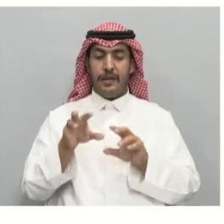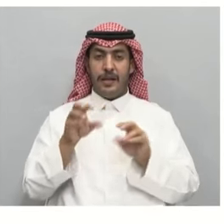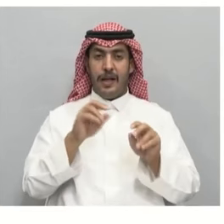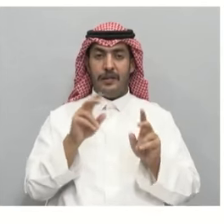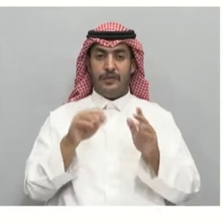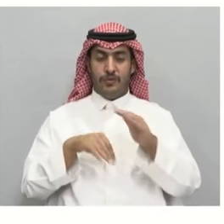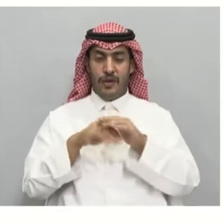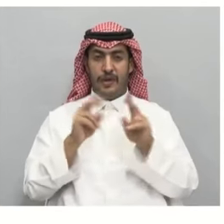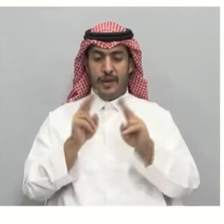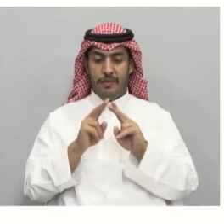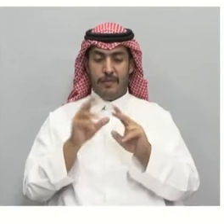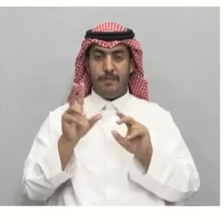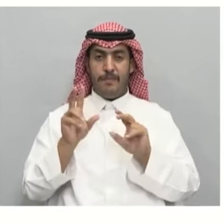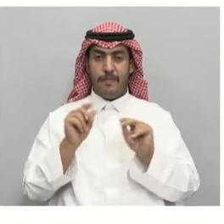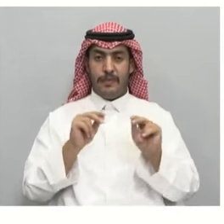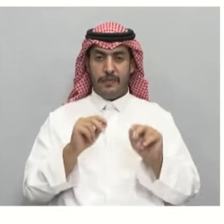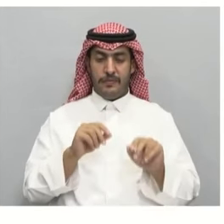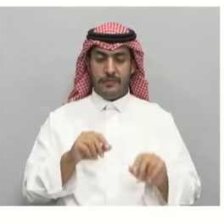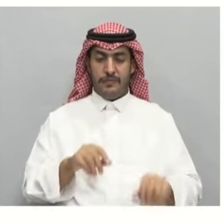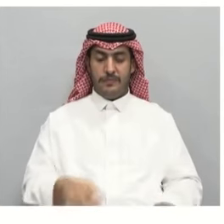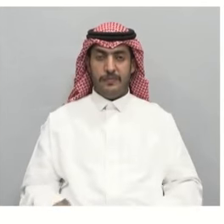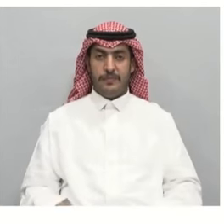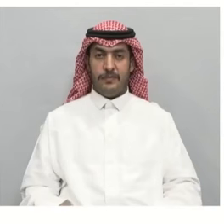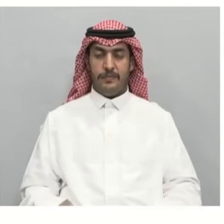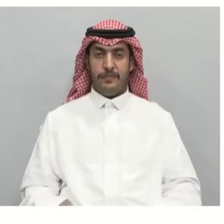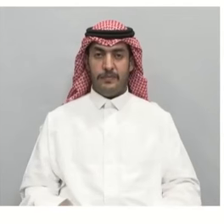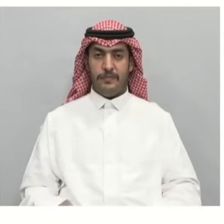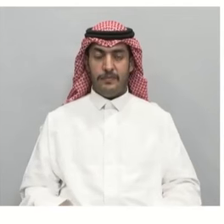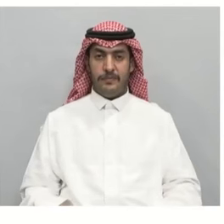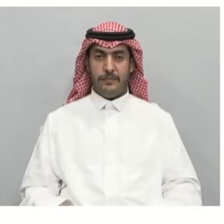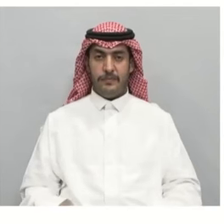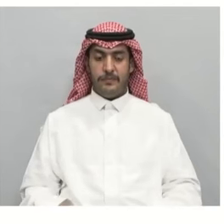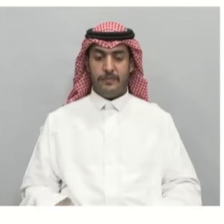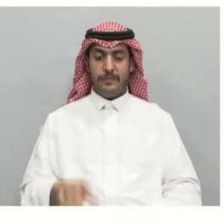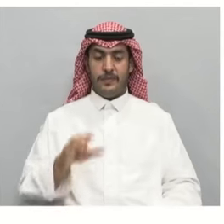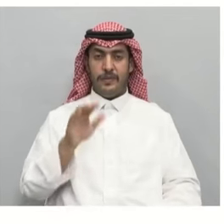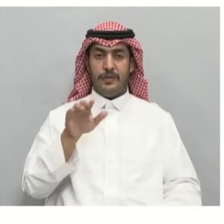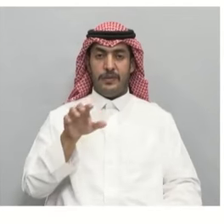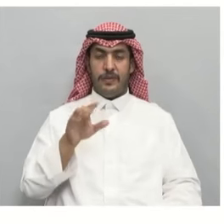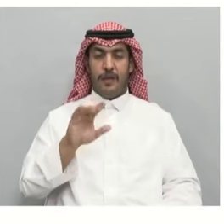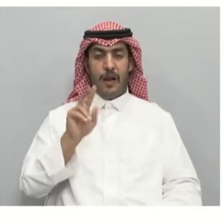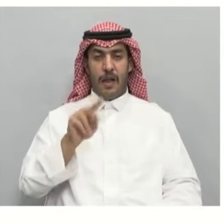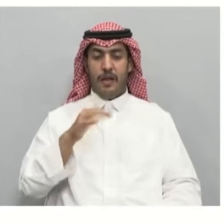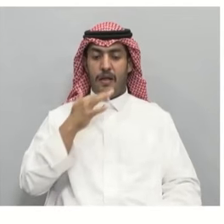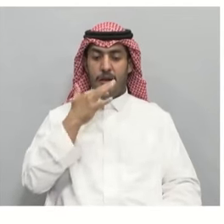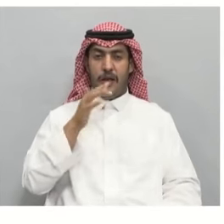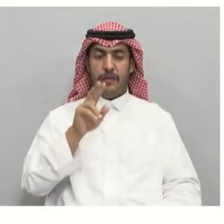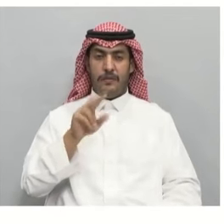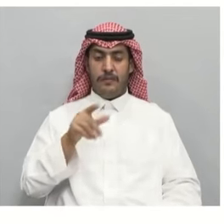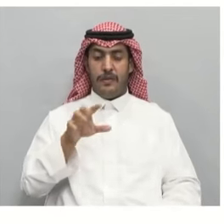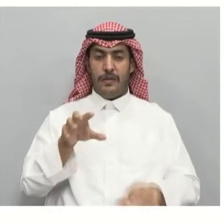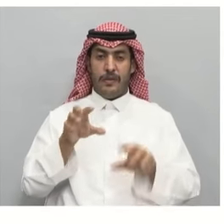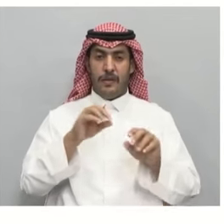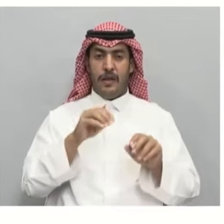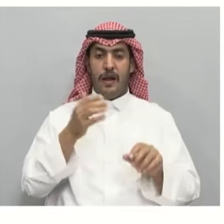الشحنات الكهربائيه ومثل ما عرفنا انه ممكن ينتقل البرق لانه لحظي مو مستمر مو بثابت فينتقل